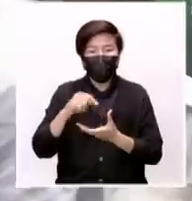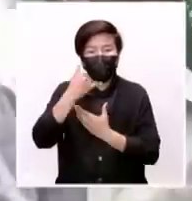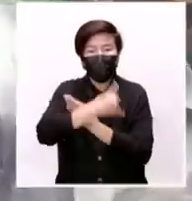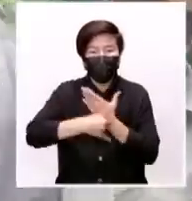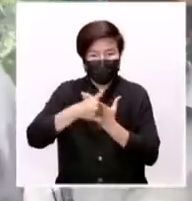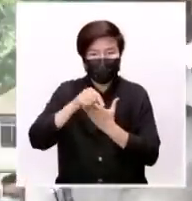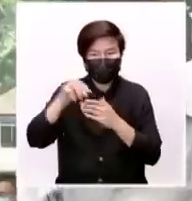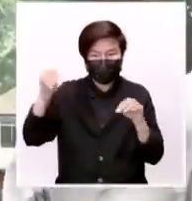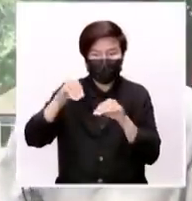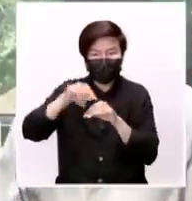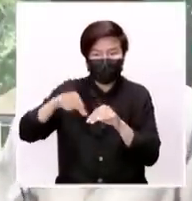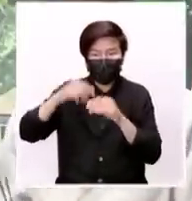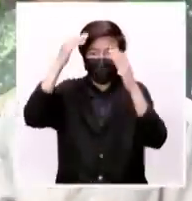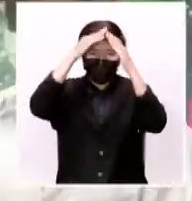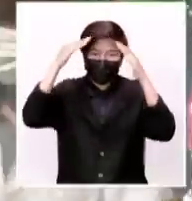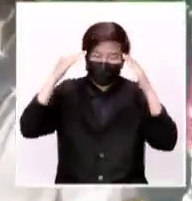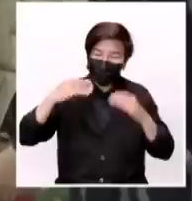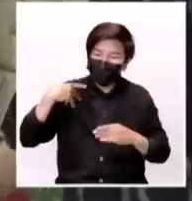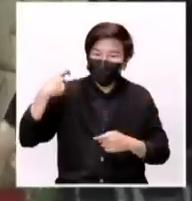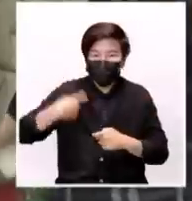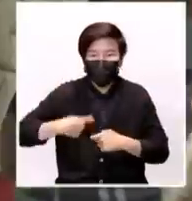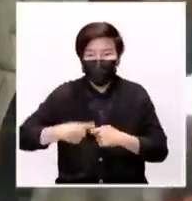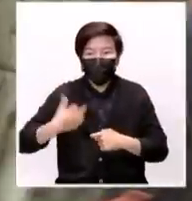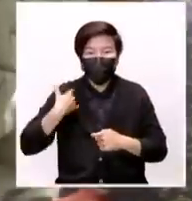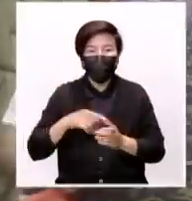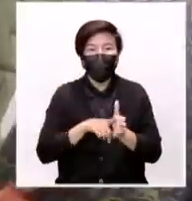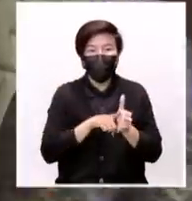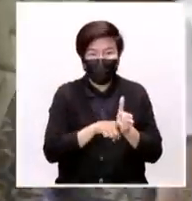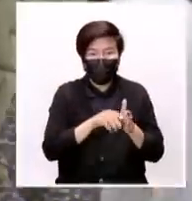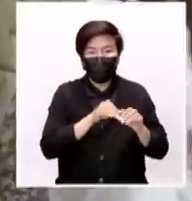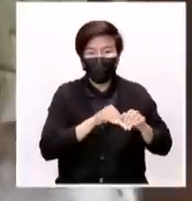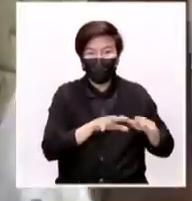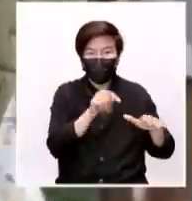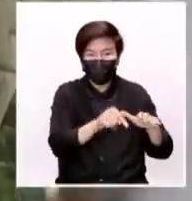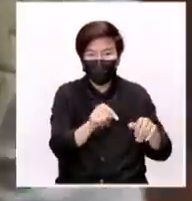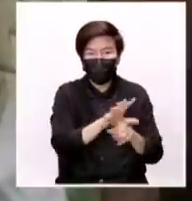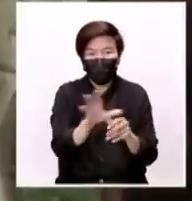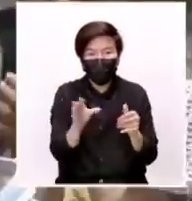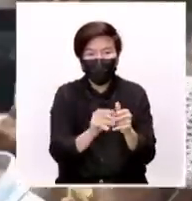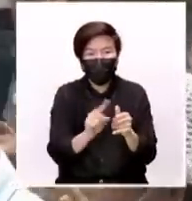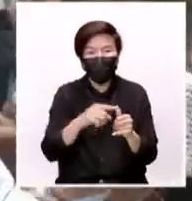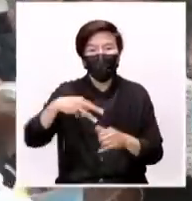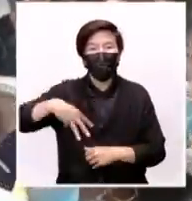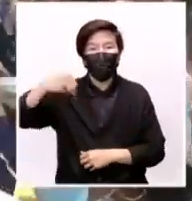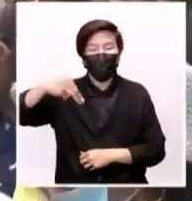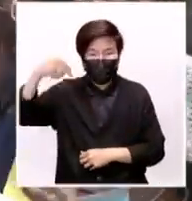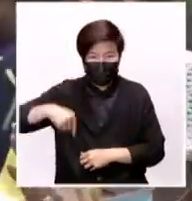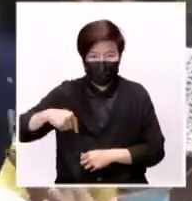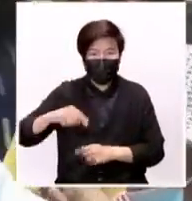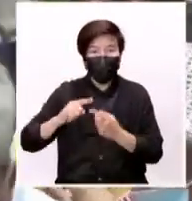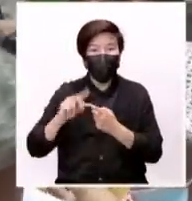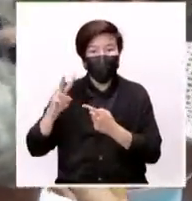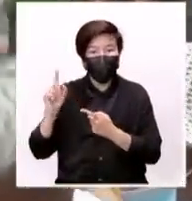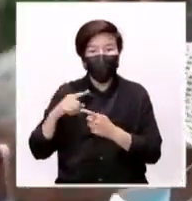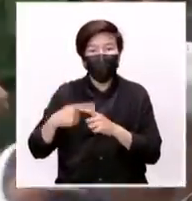ทำให้เวียดนามตกในที่นั่งลำบากค่ะทีนี้การระบาดระลอกนี้ของเวียดนามผู้ติดเชื้อส่วนใหญ่ก็อยู่ที่กรุงฮานอยตามมาด้วยที่จังห